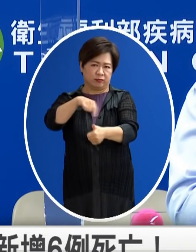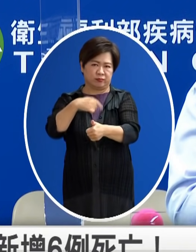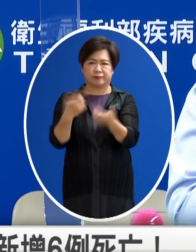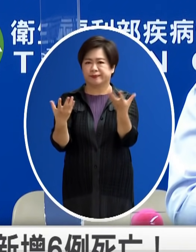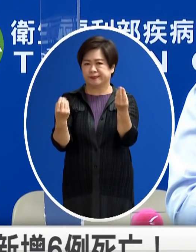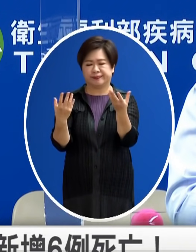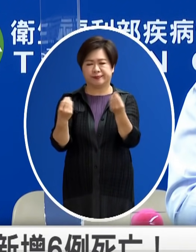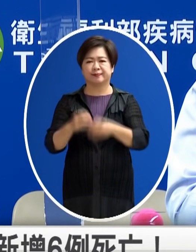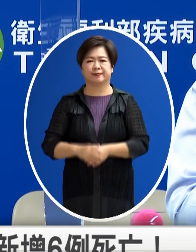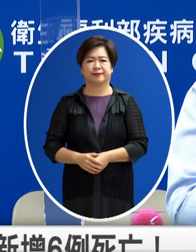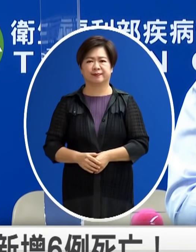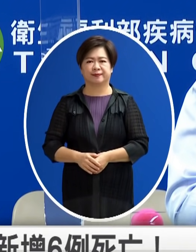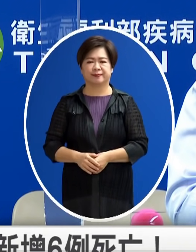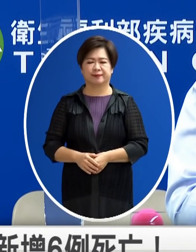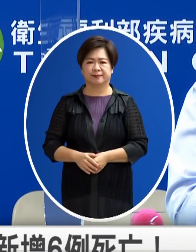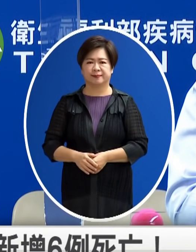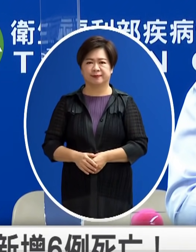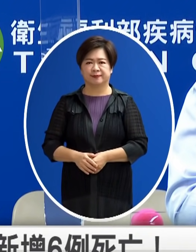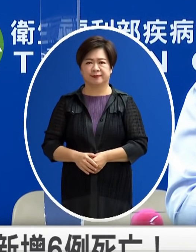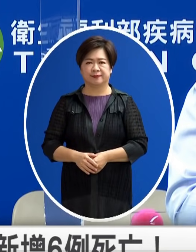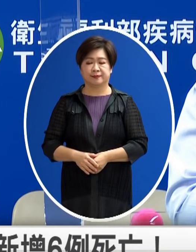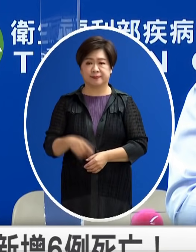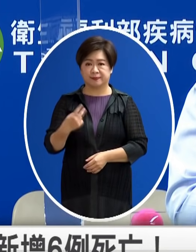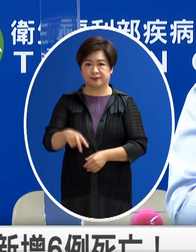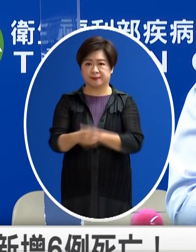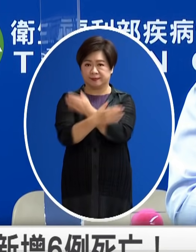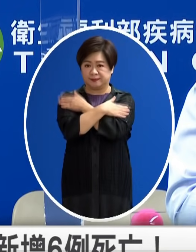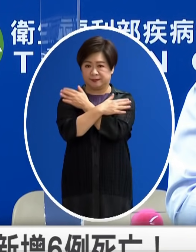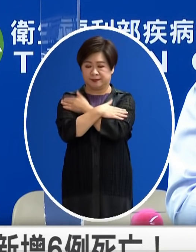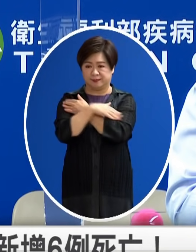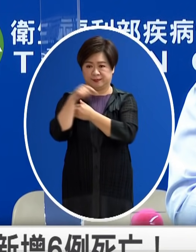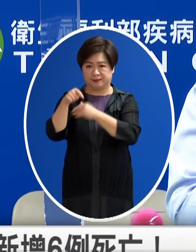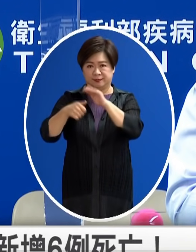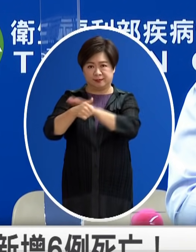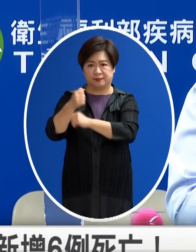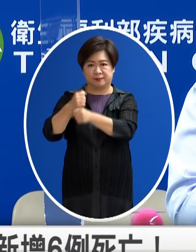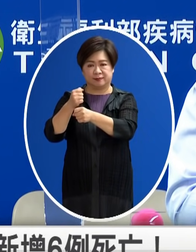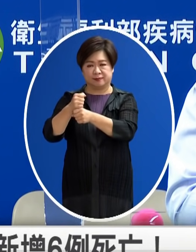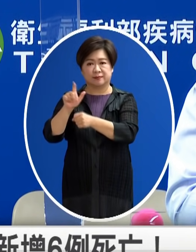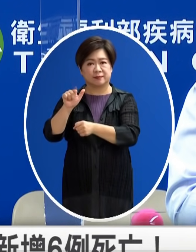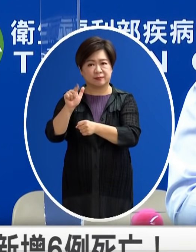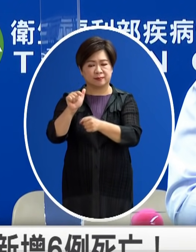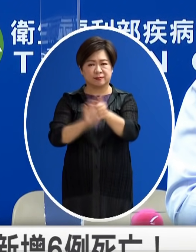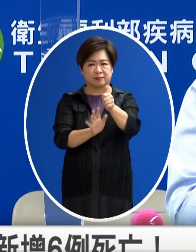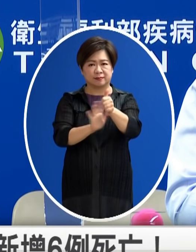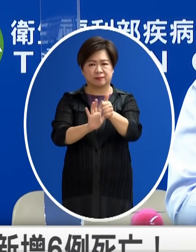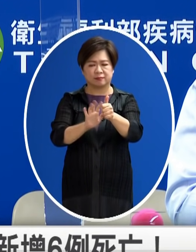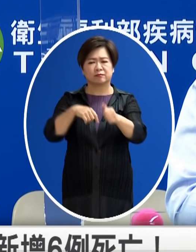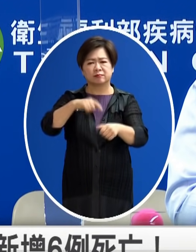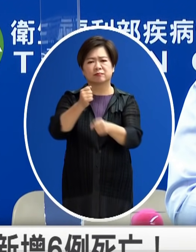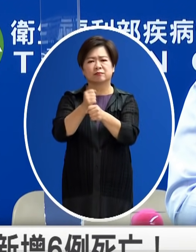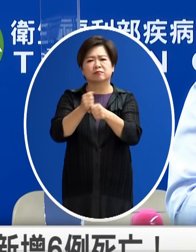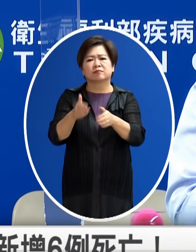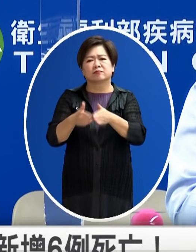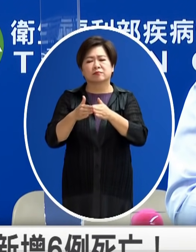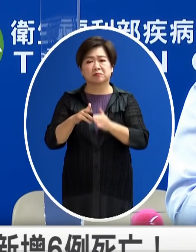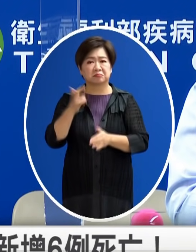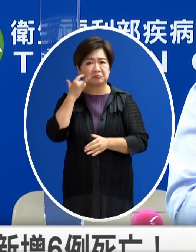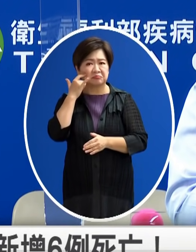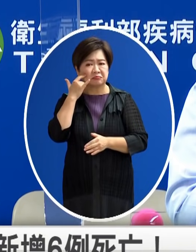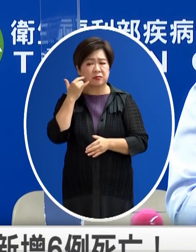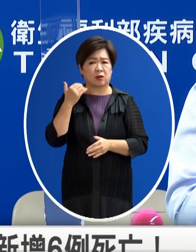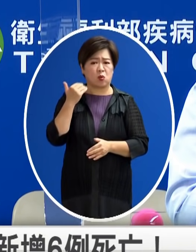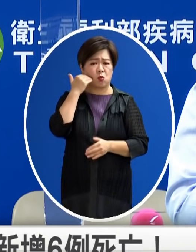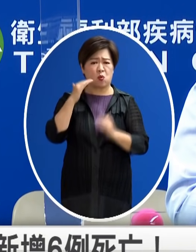原则，然后幼儿园之教职员工以到园为原则，家长倘因无